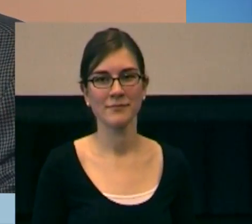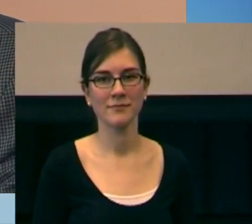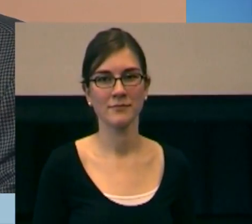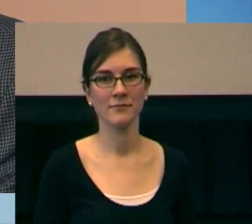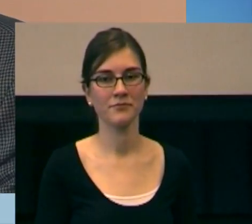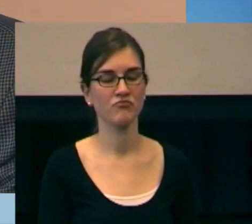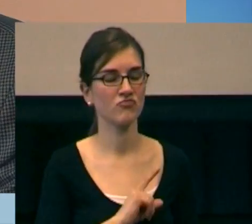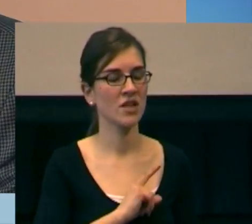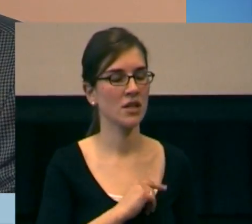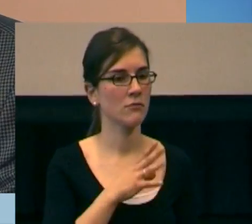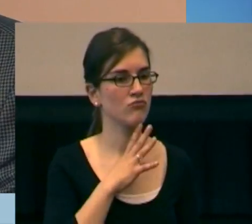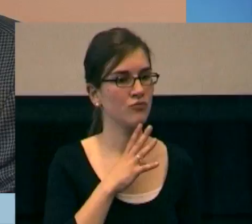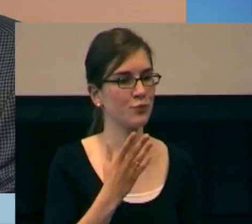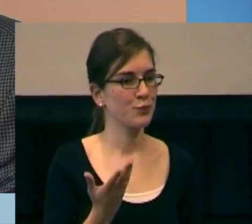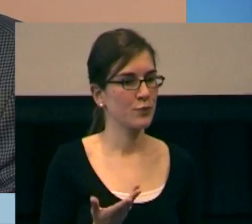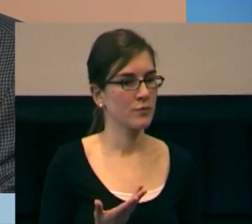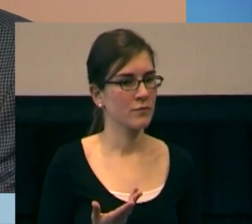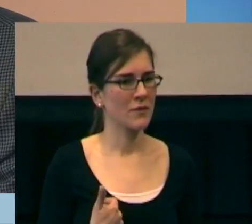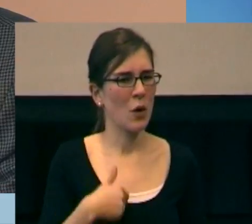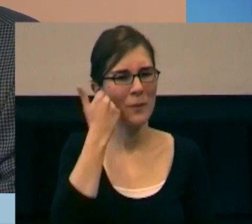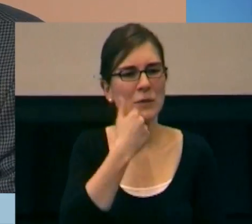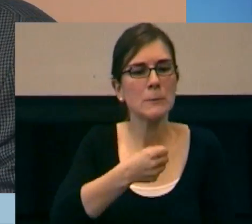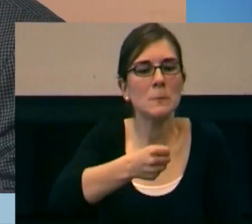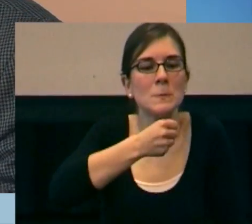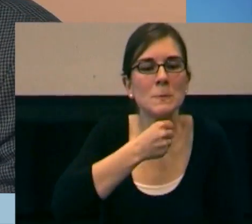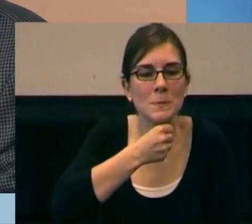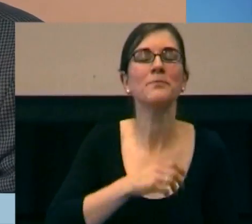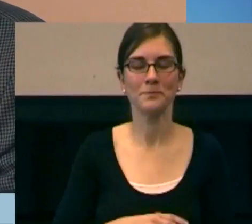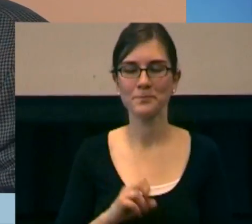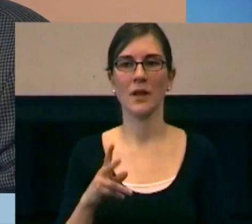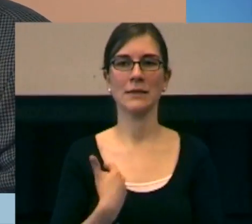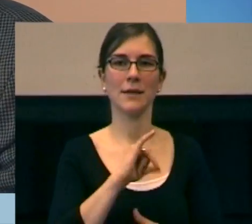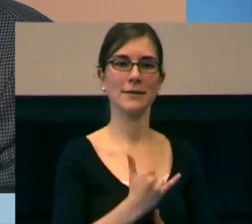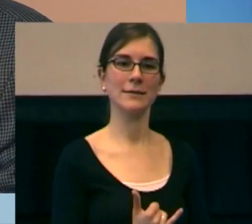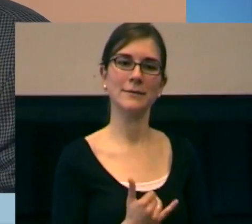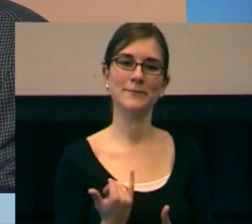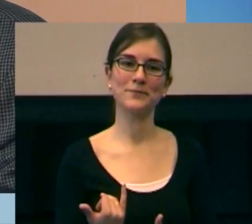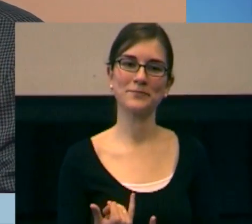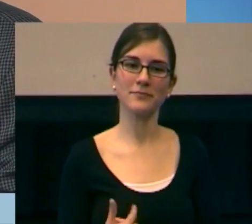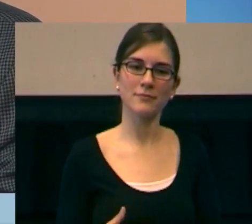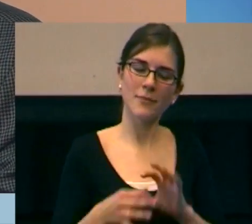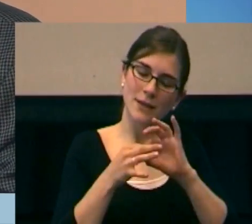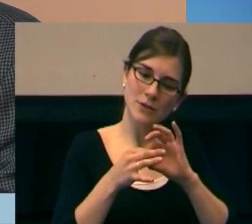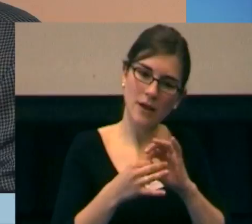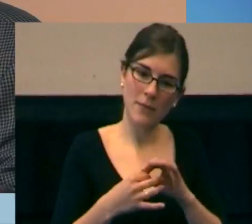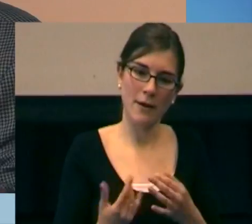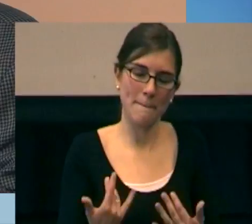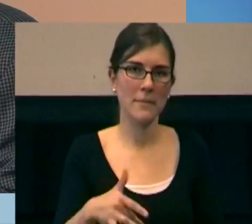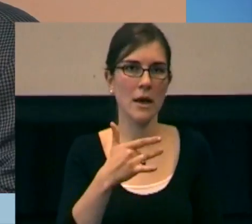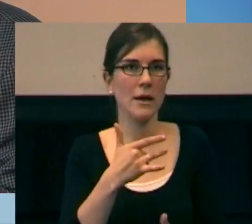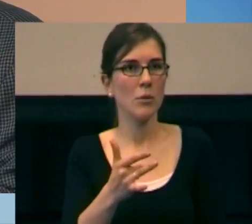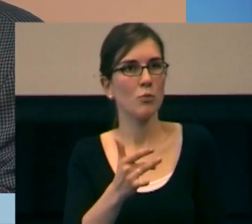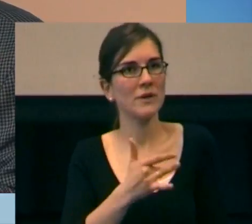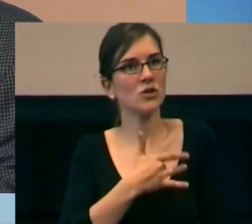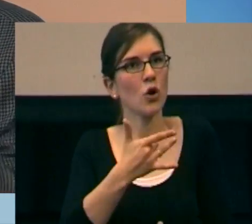Ich spreche jetzt aus der Sicht bisschen dichter dran. Ich spreche jetzt aus der Sicht eines Betroffenen und aus der Sicht von